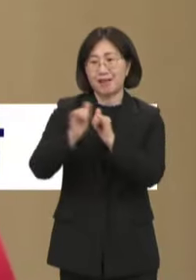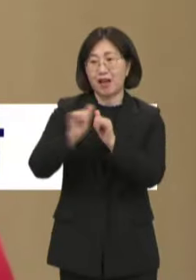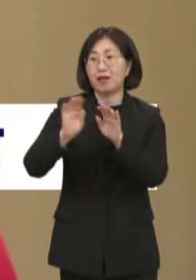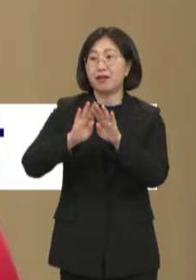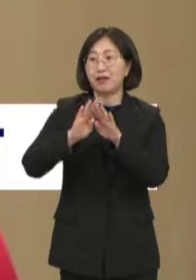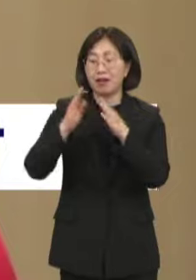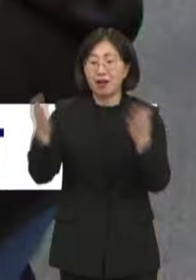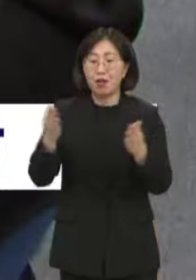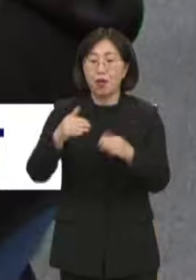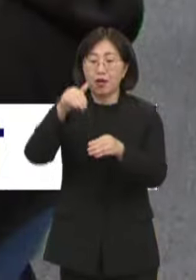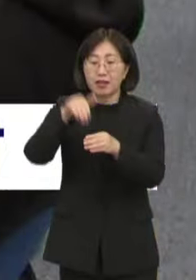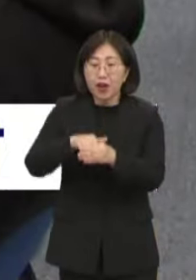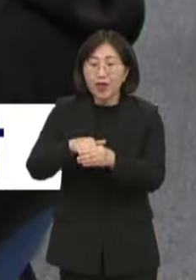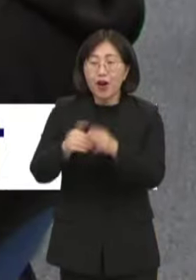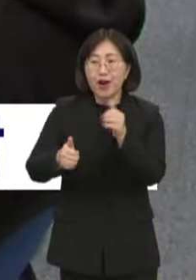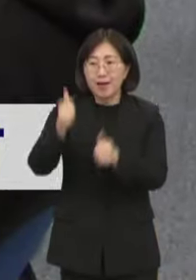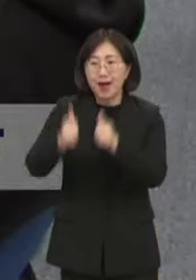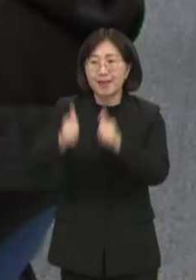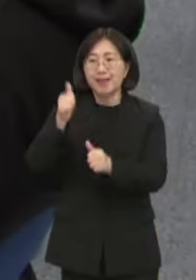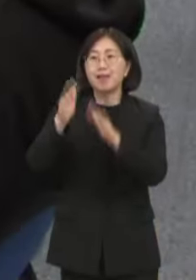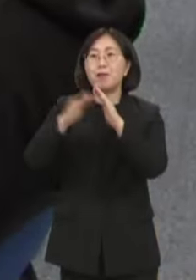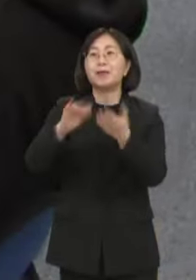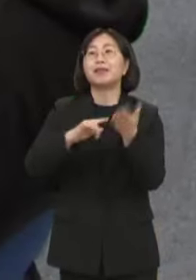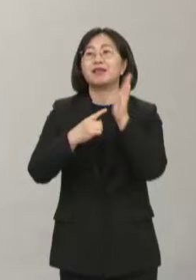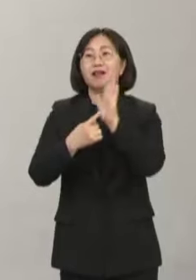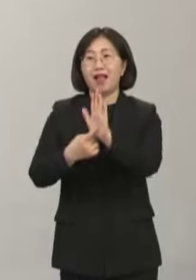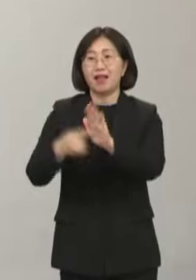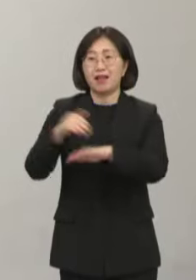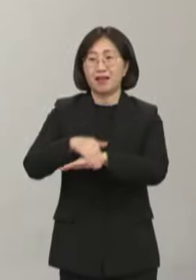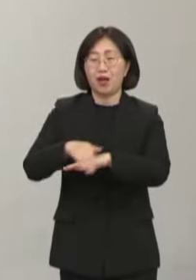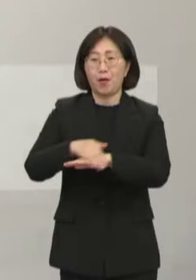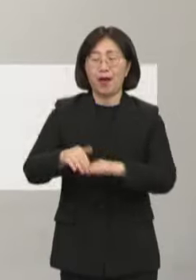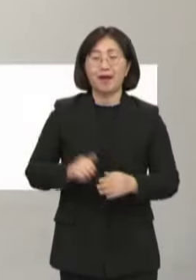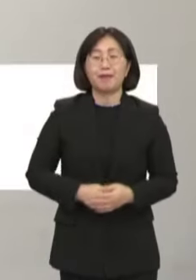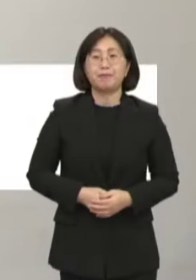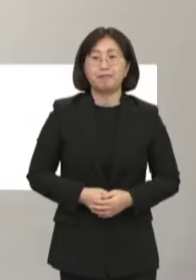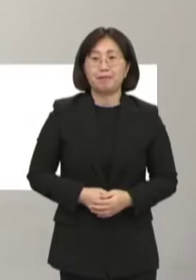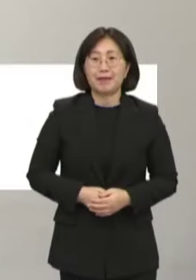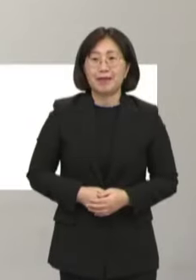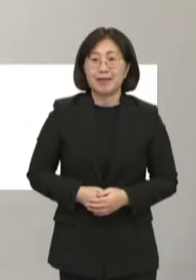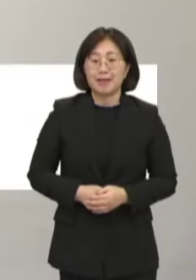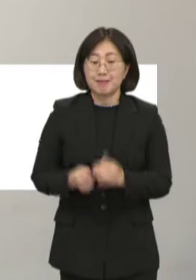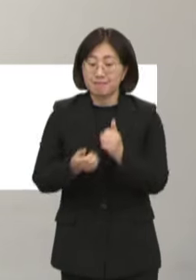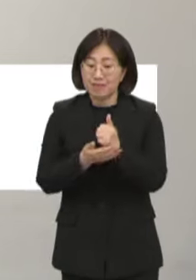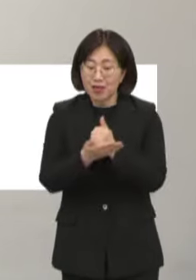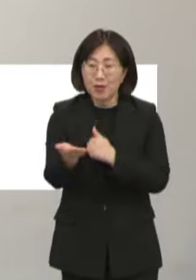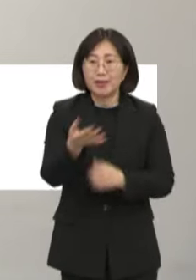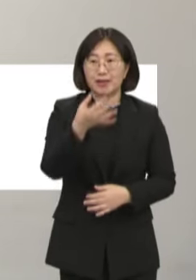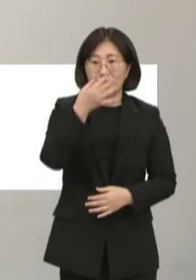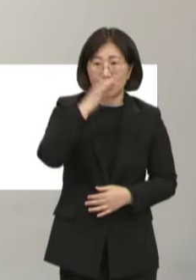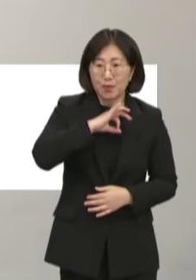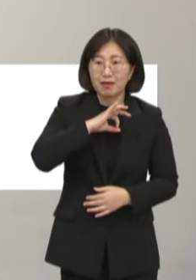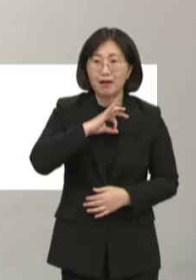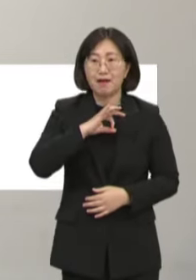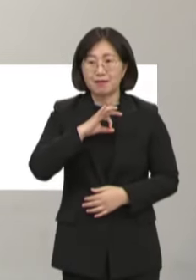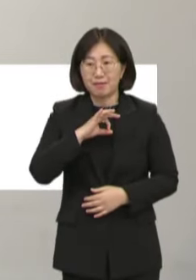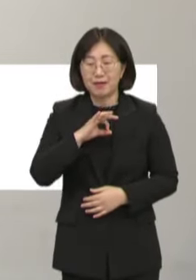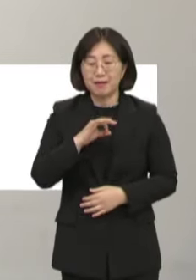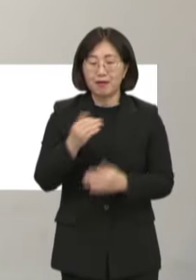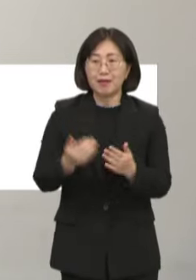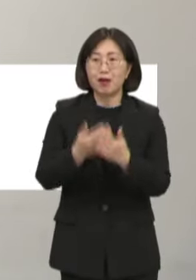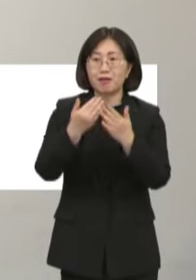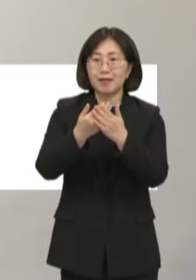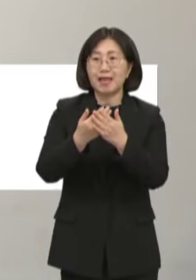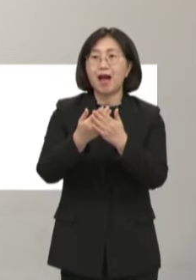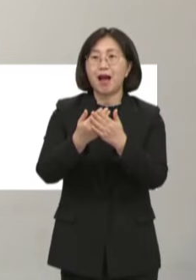열고 선거전의 시작을 알릴 계획입니다. 시너지 효과를 발휘하면서 그 성장 발전할 수 있기 때문에 그랜드